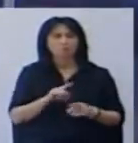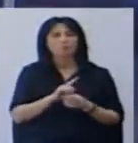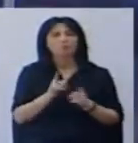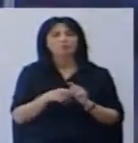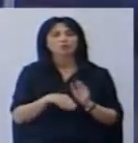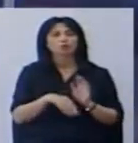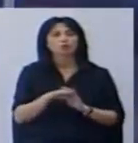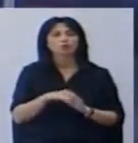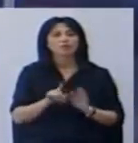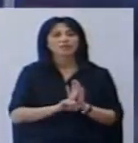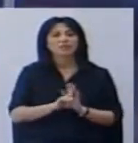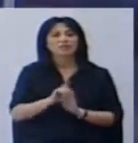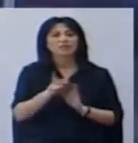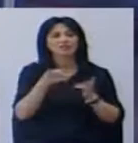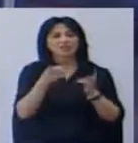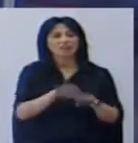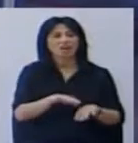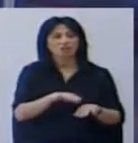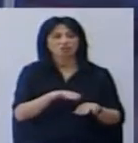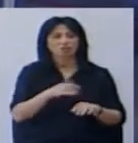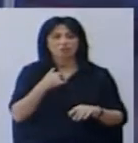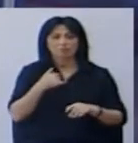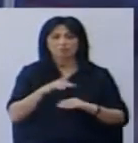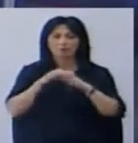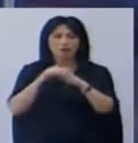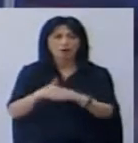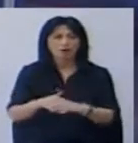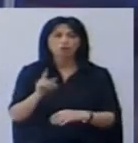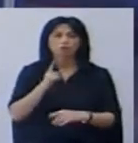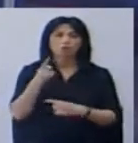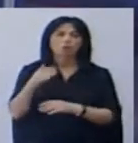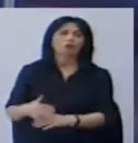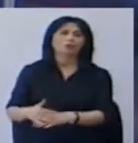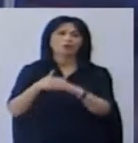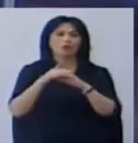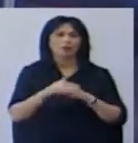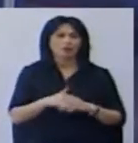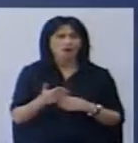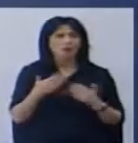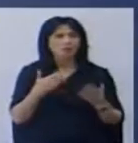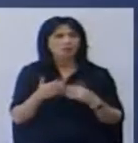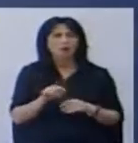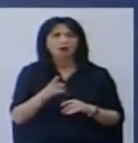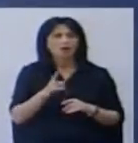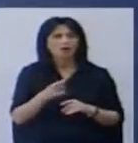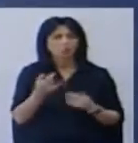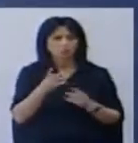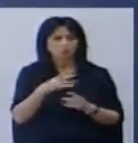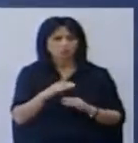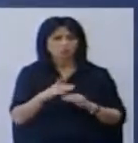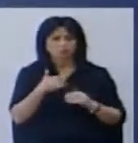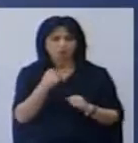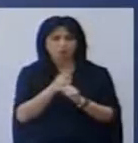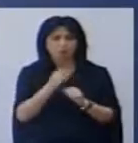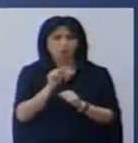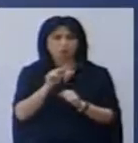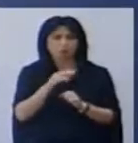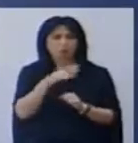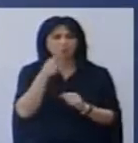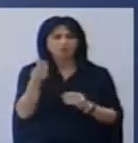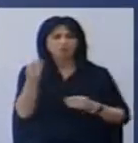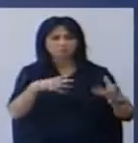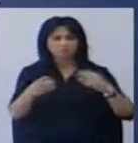პირიქით ჯობია თავიდანვე დარჩეს ქალაქში ის ნაწილი, თუ დამოუკიდებლობაზეა საუბარი და თვითმმართველობაზე. მე ვამბობდი ხოლმე,